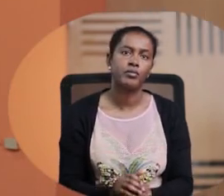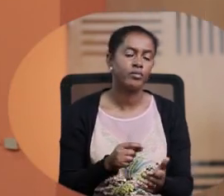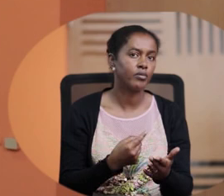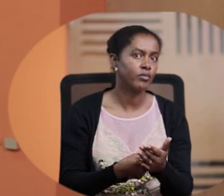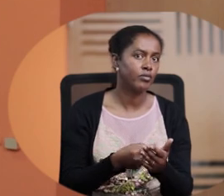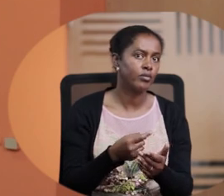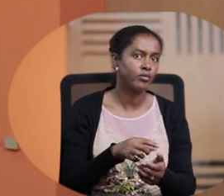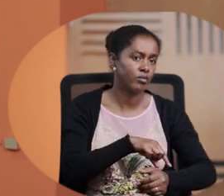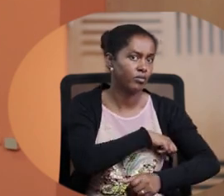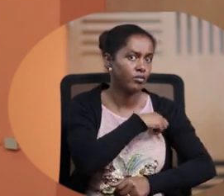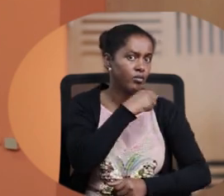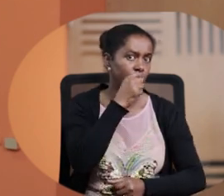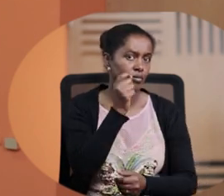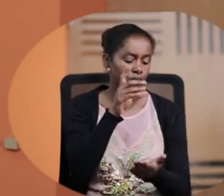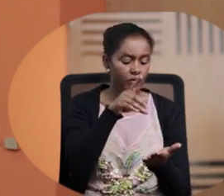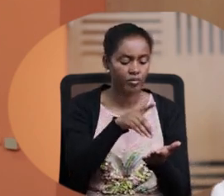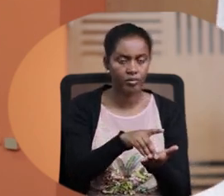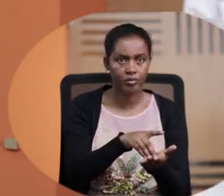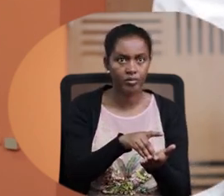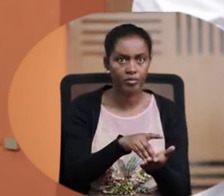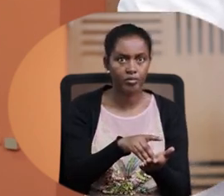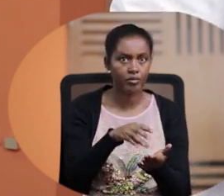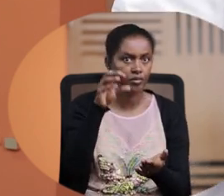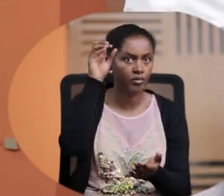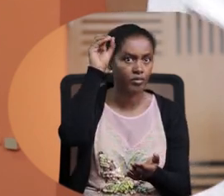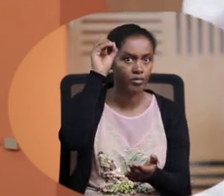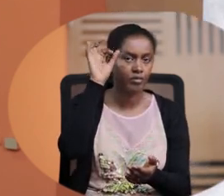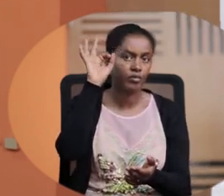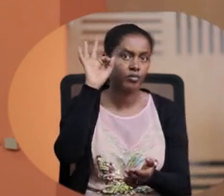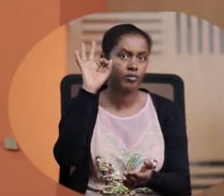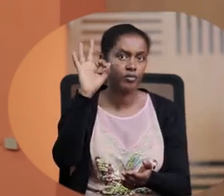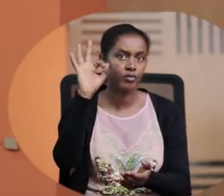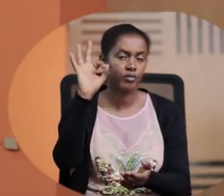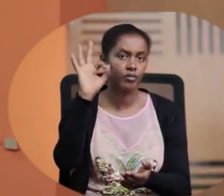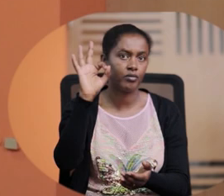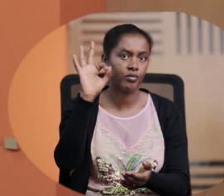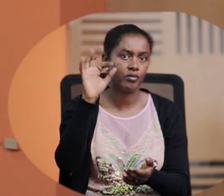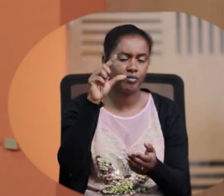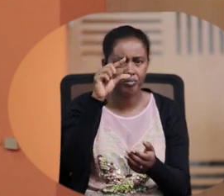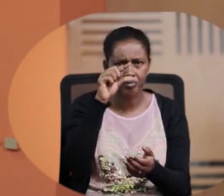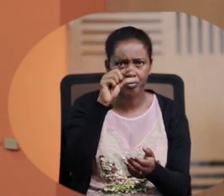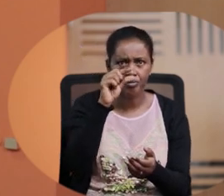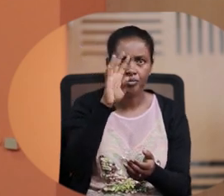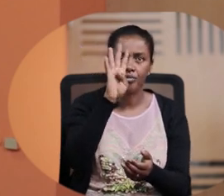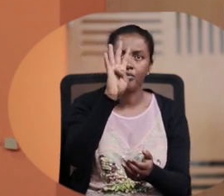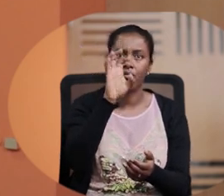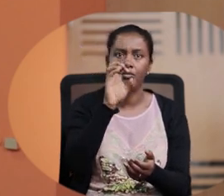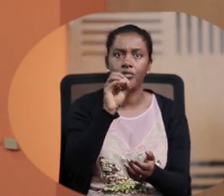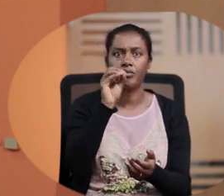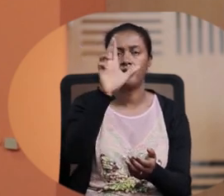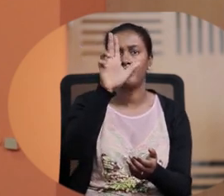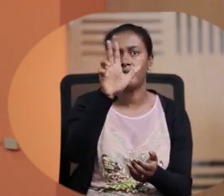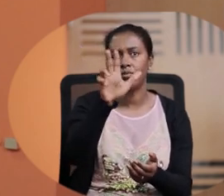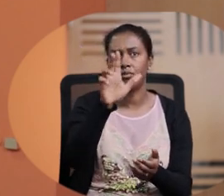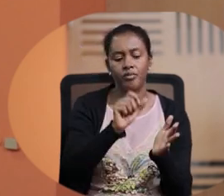asirratti nimmo temperature magaliti barrefan temperature magaliti inni tikam meka afurtami sadi fakenya